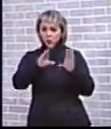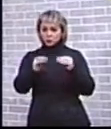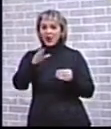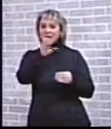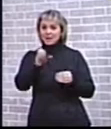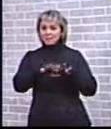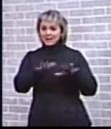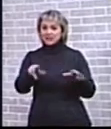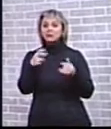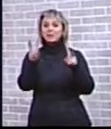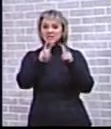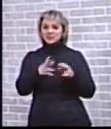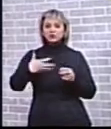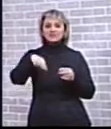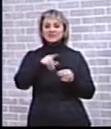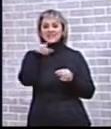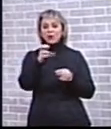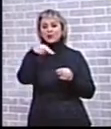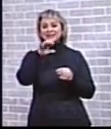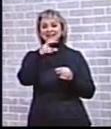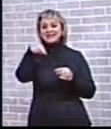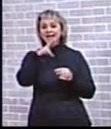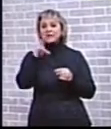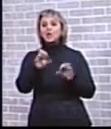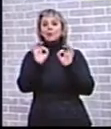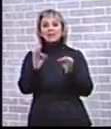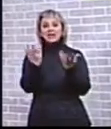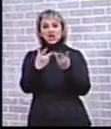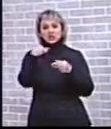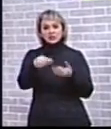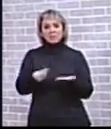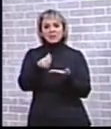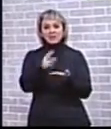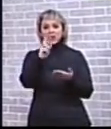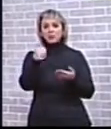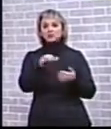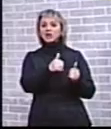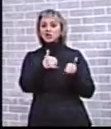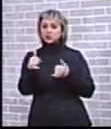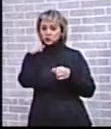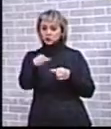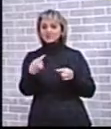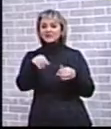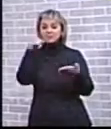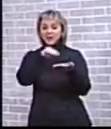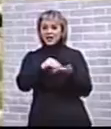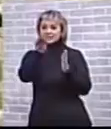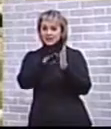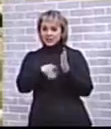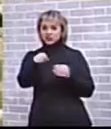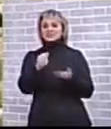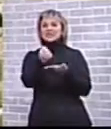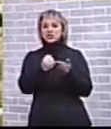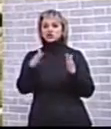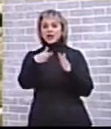отоплению. Сейчас просмотрим все ДН, то есть правильно ли начислена плата за коммунальные ресурсы в составе платежей за